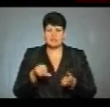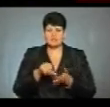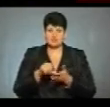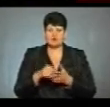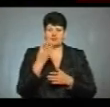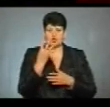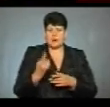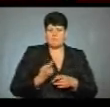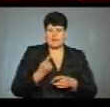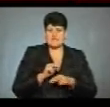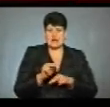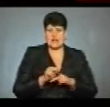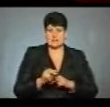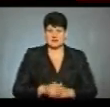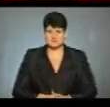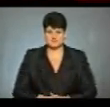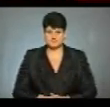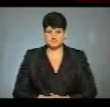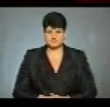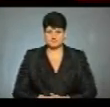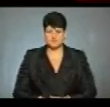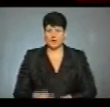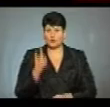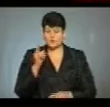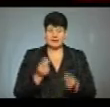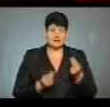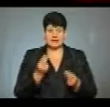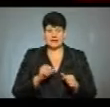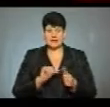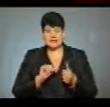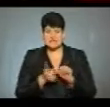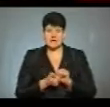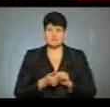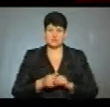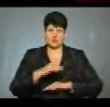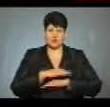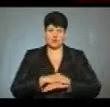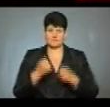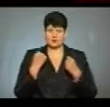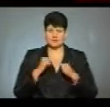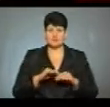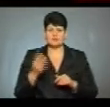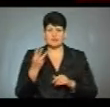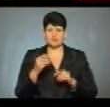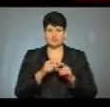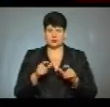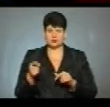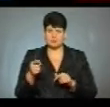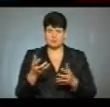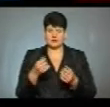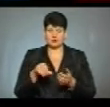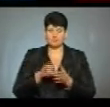4 майстер-класах. Круті ігри замість уроків фізкультури. Учні і вчителі 3-ї школи Тернополя взяли участь